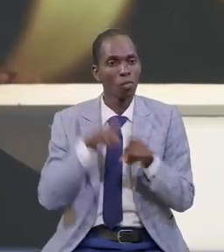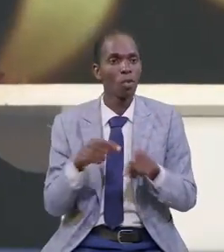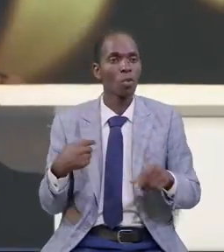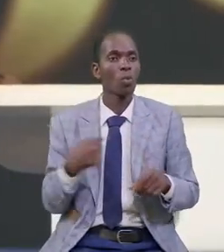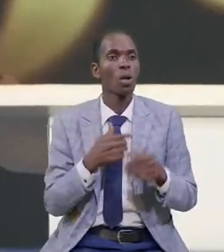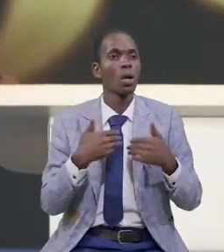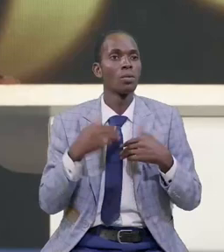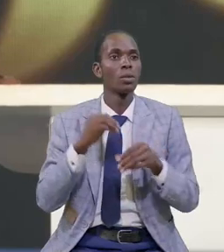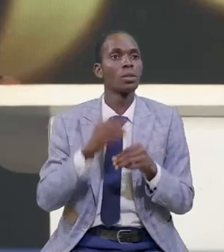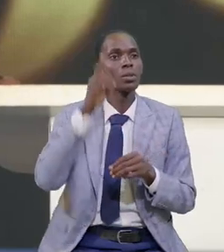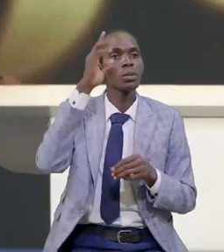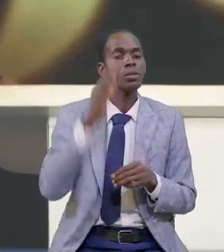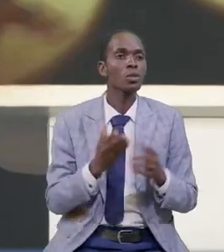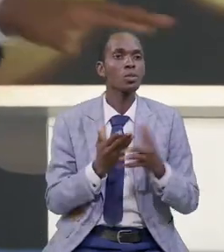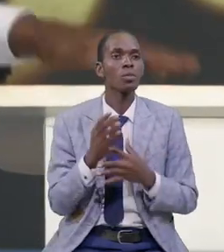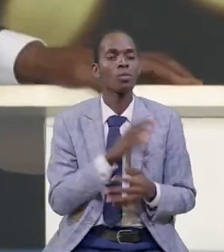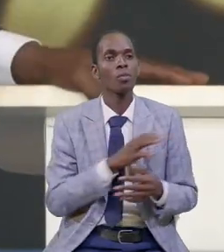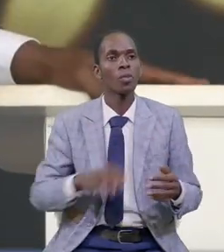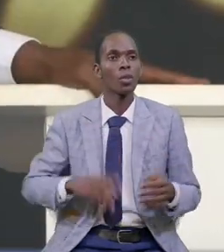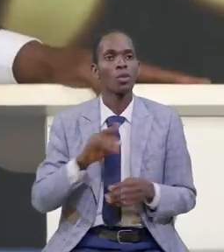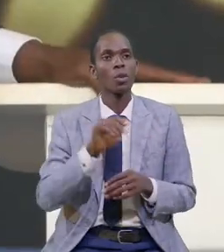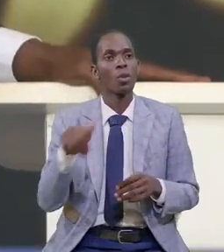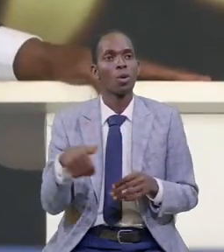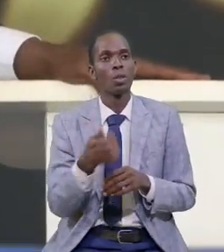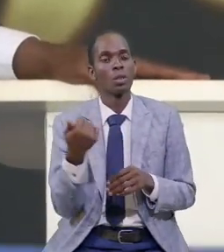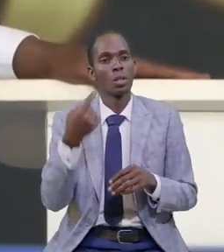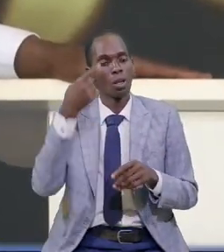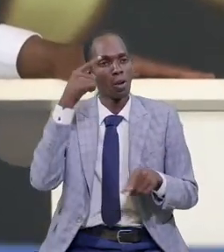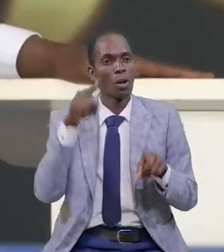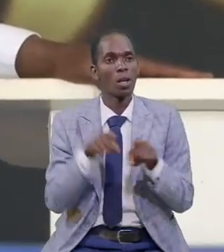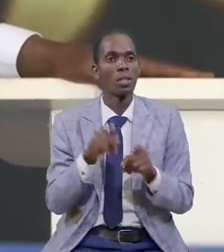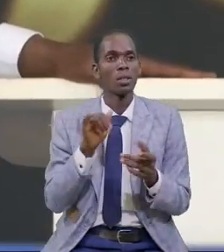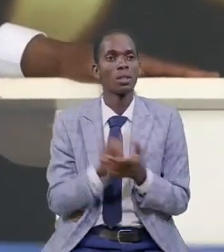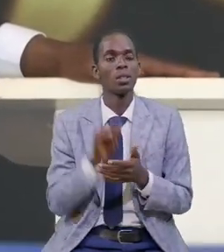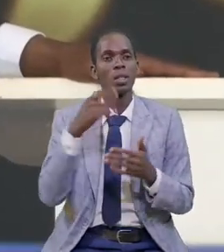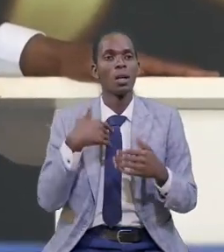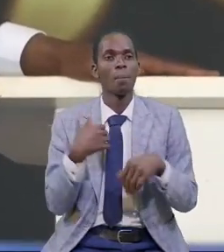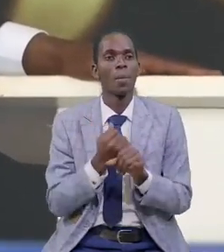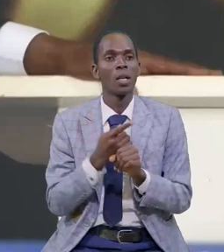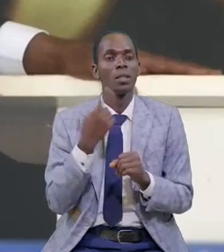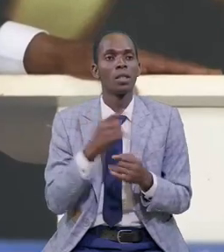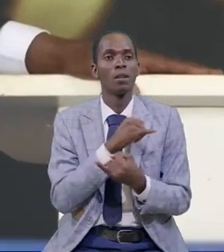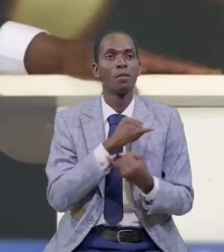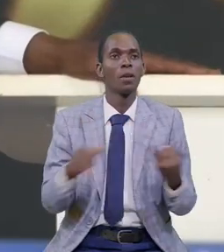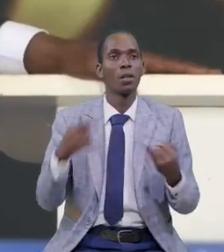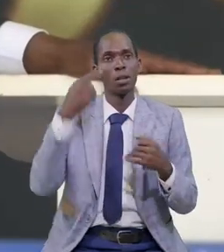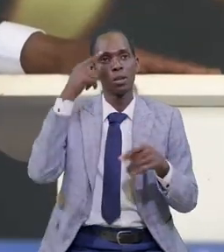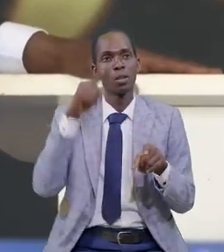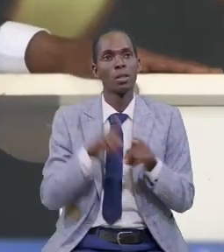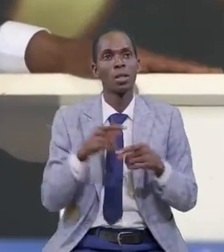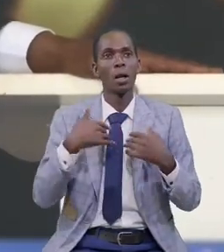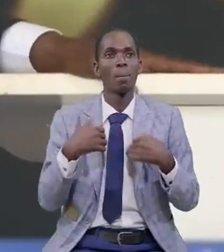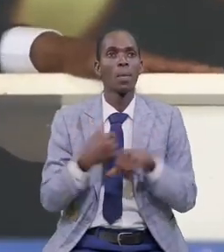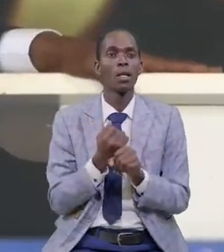Dieu par Christ il n'y a point d'autrre alliance qui puisse venir il a fait la dernière la finale